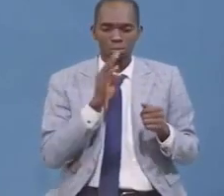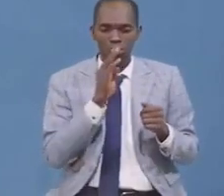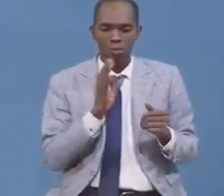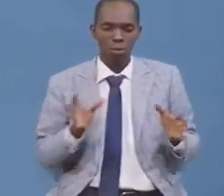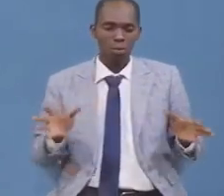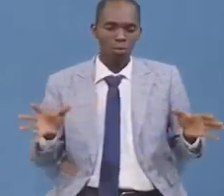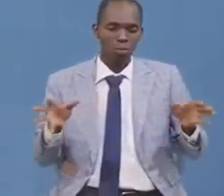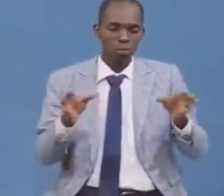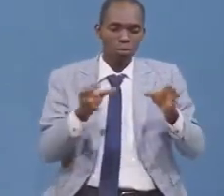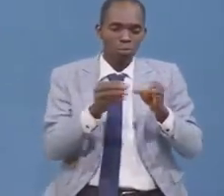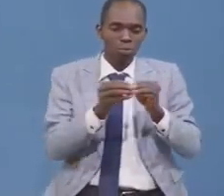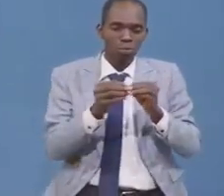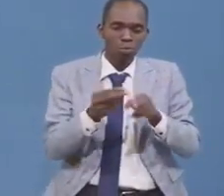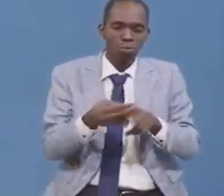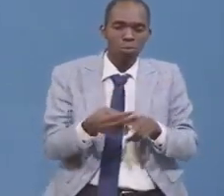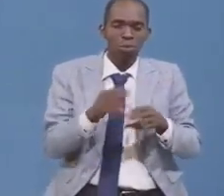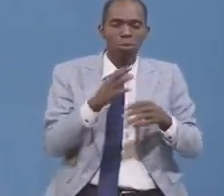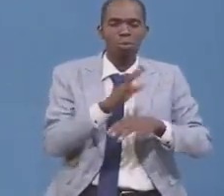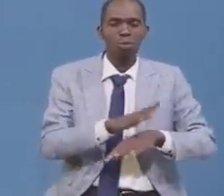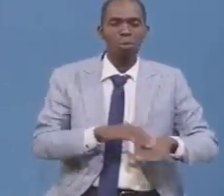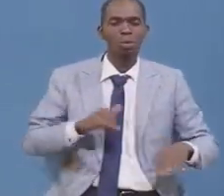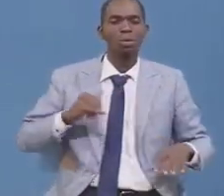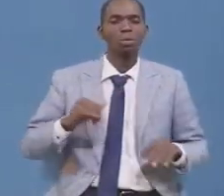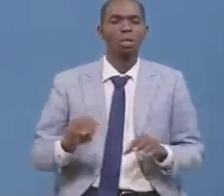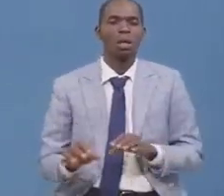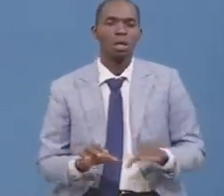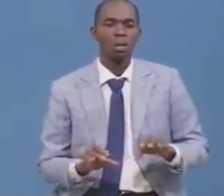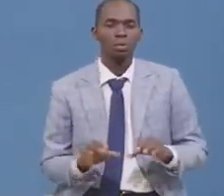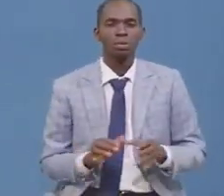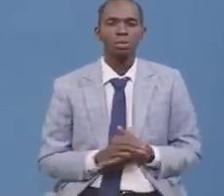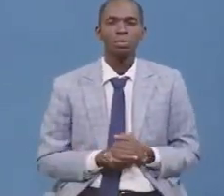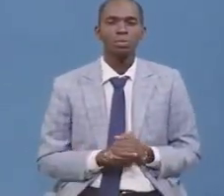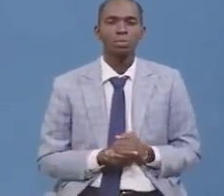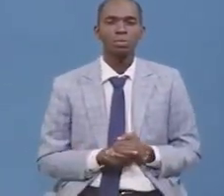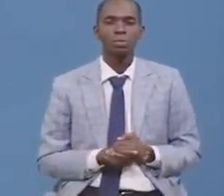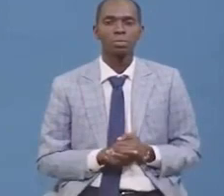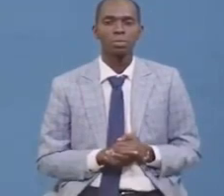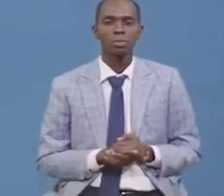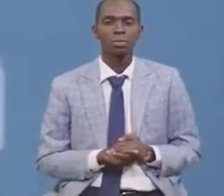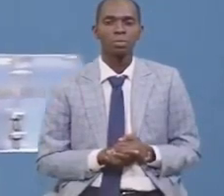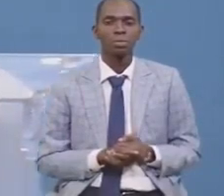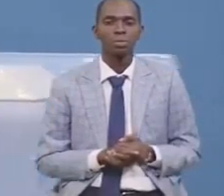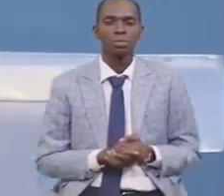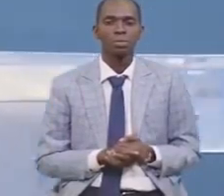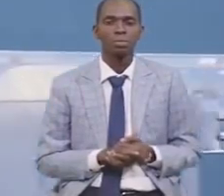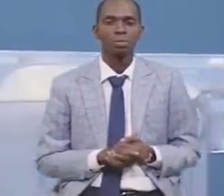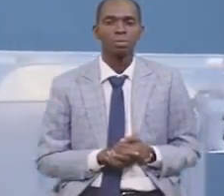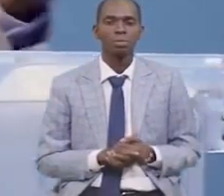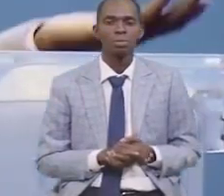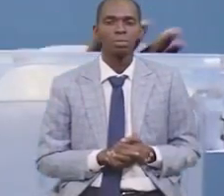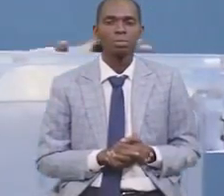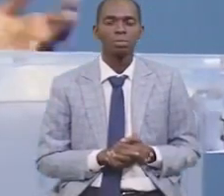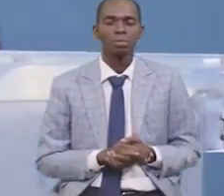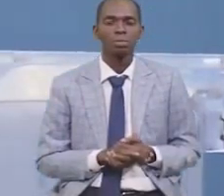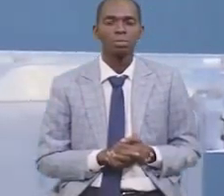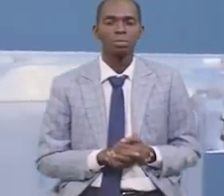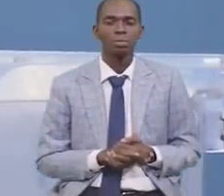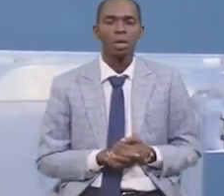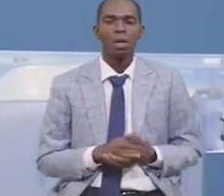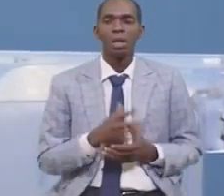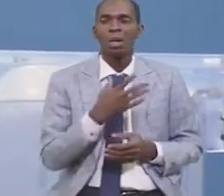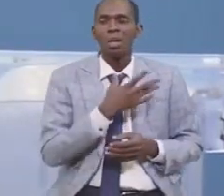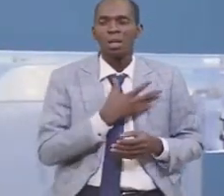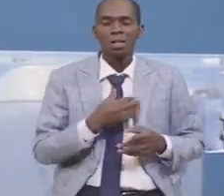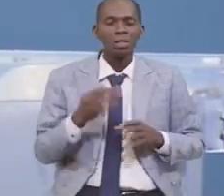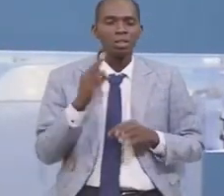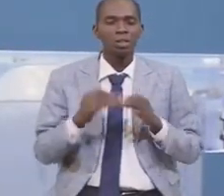ది యాక్షన్. ఆ విధంగా ఆ దినమంతటికి సంబంధించిన చర్యలన్నీ కూడా ఆ వ్యక్తి యొక్క దినచర్యగా క్రియలుగా ఉంటాయి. అండ్ ఇఫ్ వి